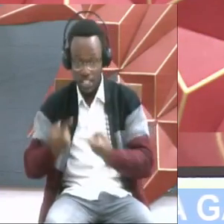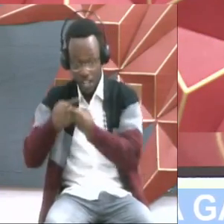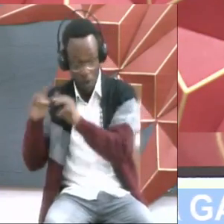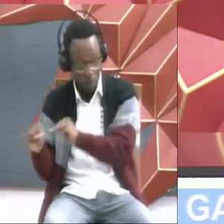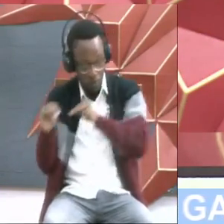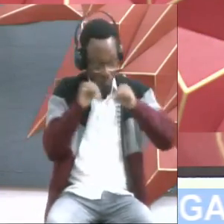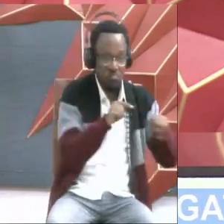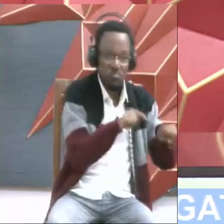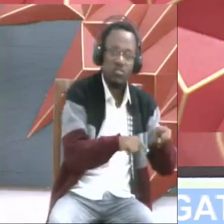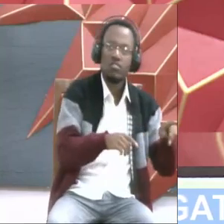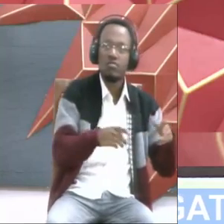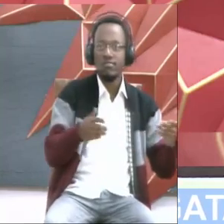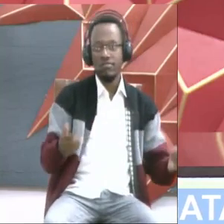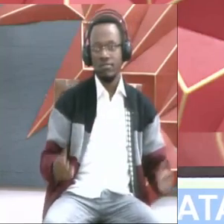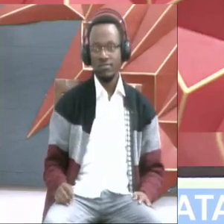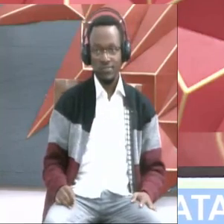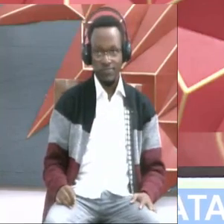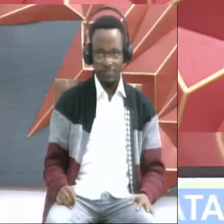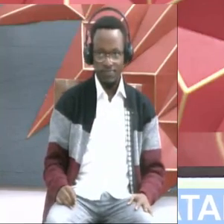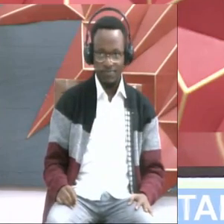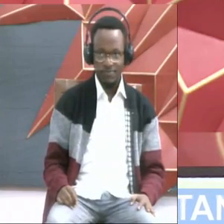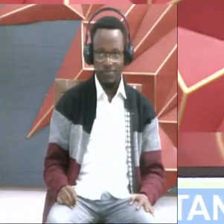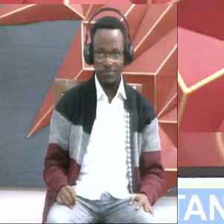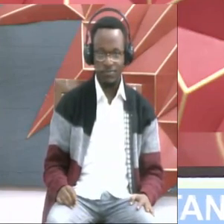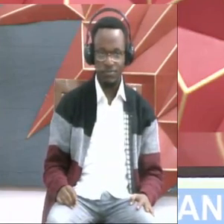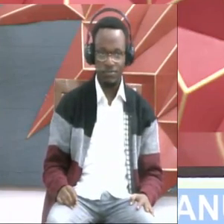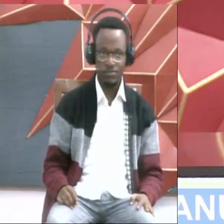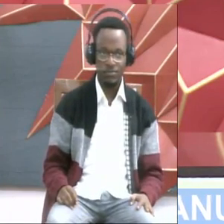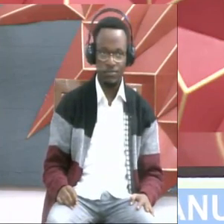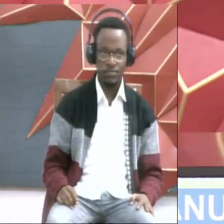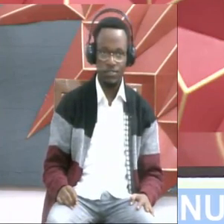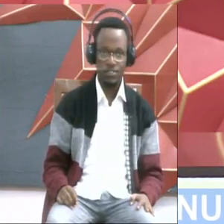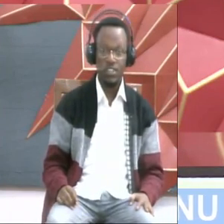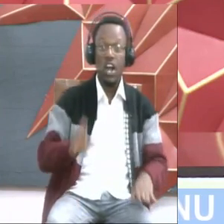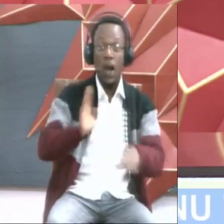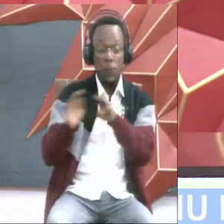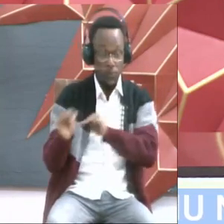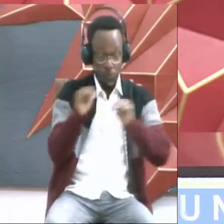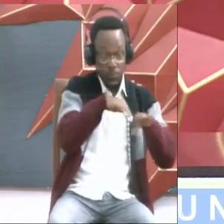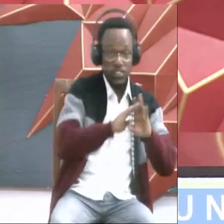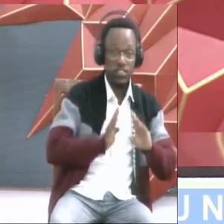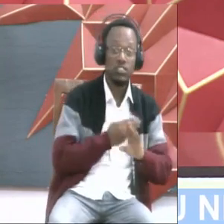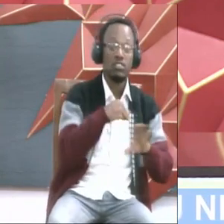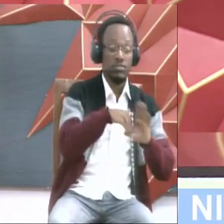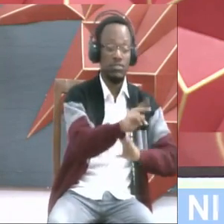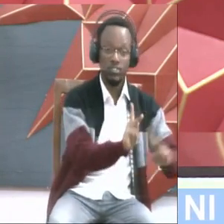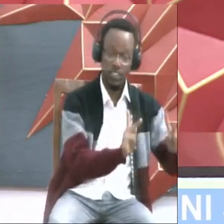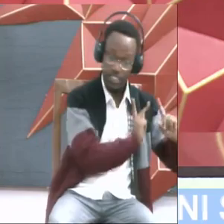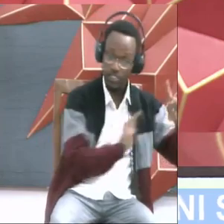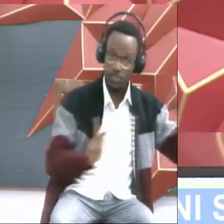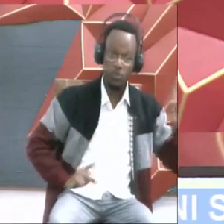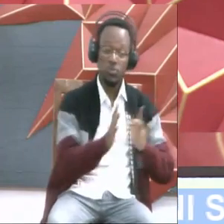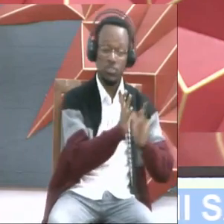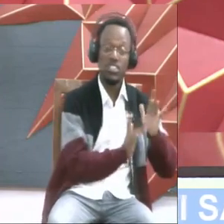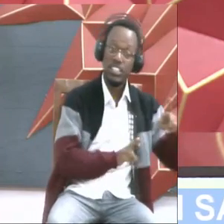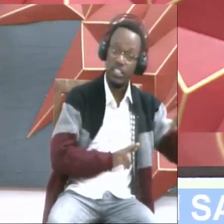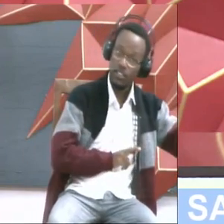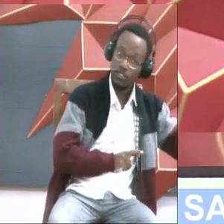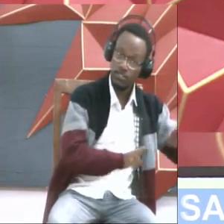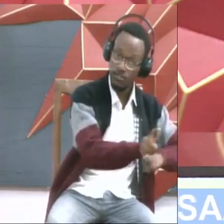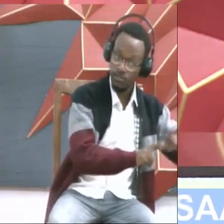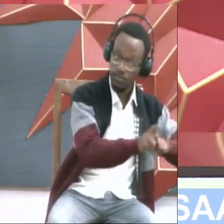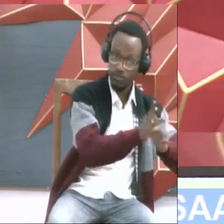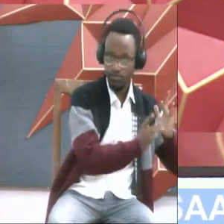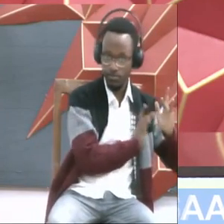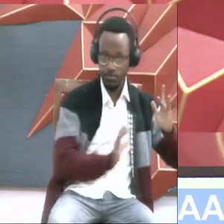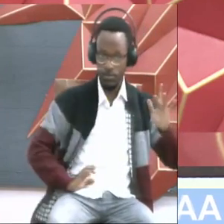mu biranga satani byose atwimurira mu bwami bwa Yesu Kristo Pawulo avuze ngo mumushime